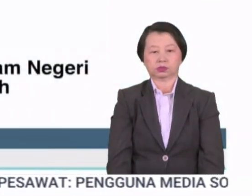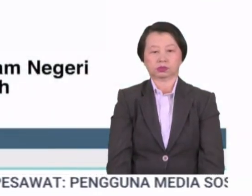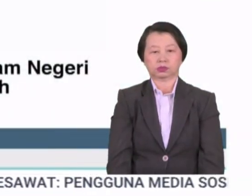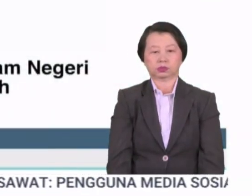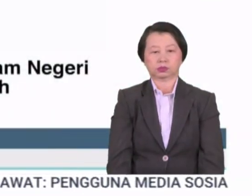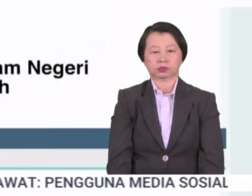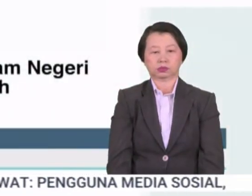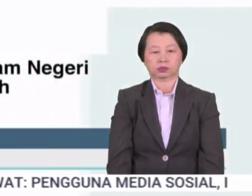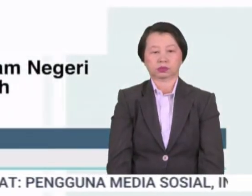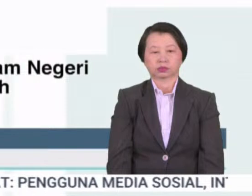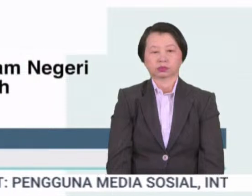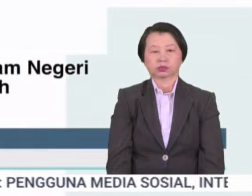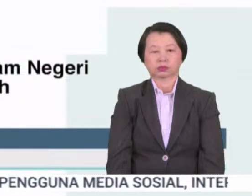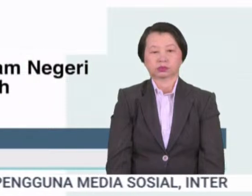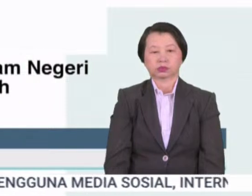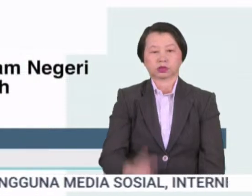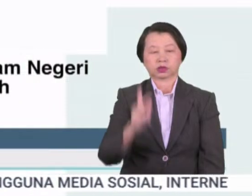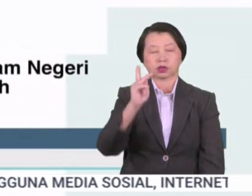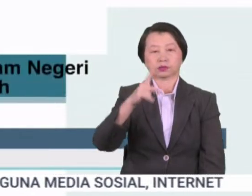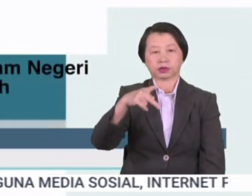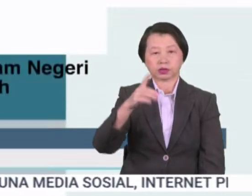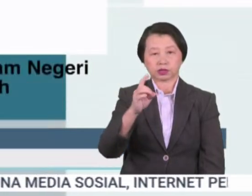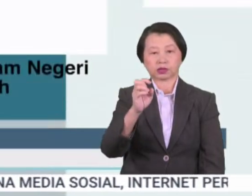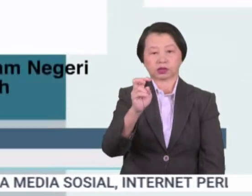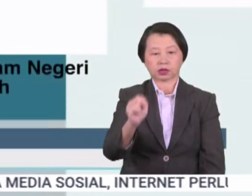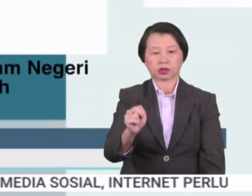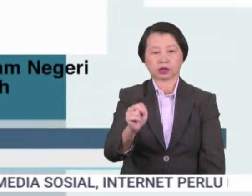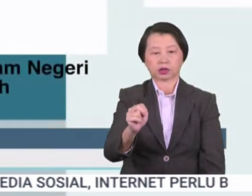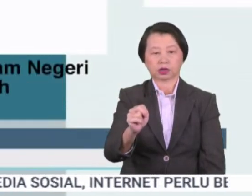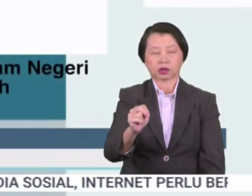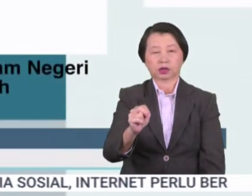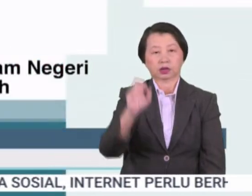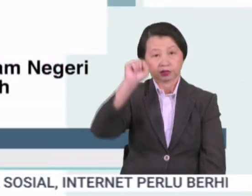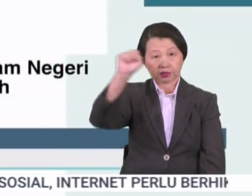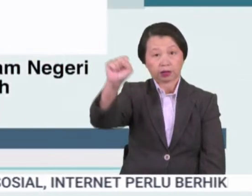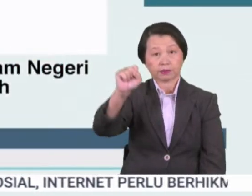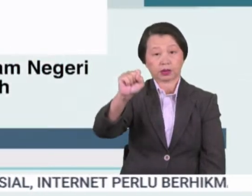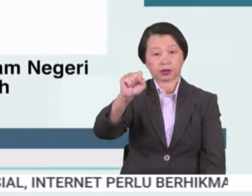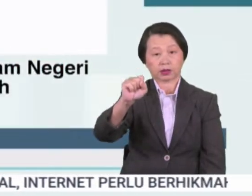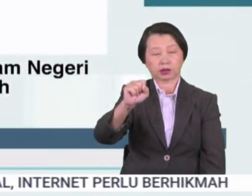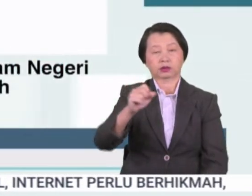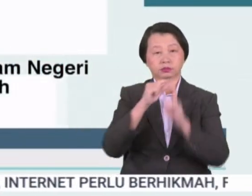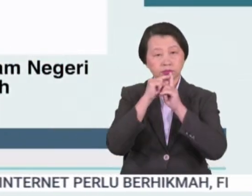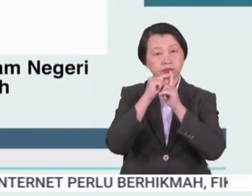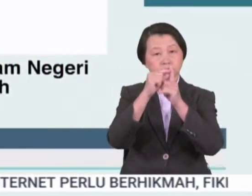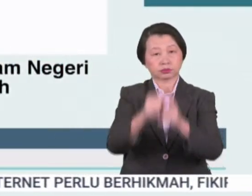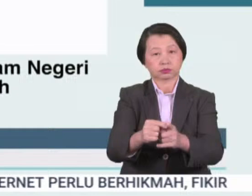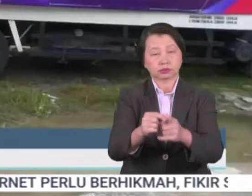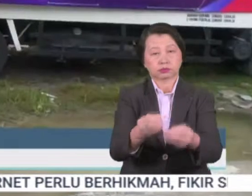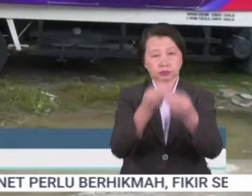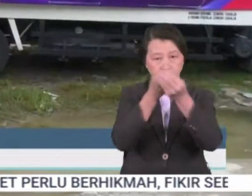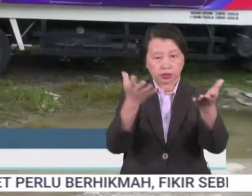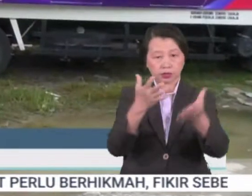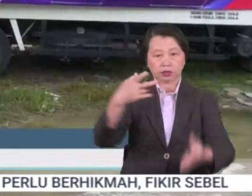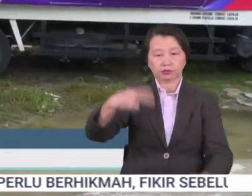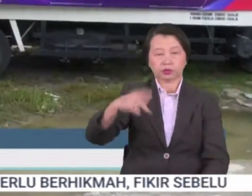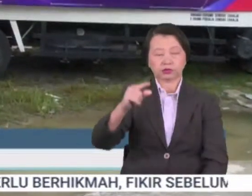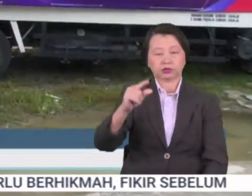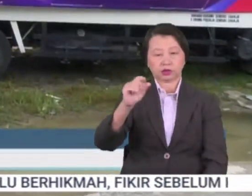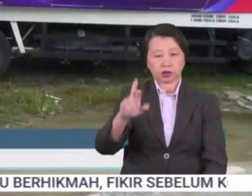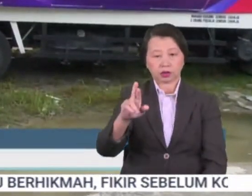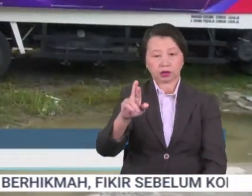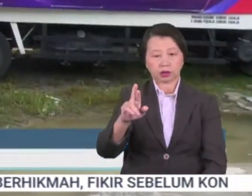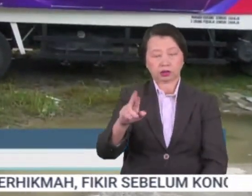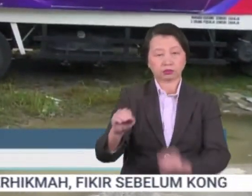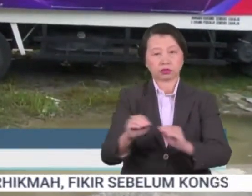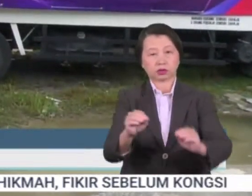tersebuteng merian perdagangan dalam negeri dan kosara hidup kpdn Sabah joji Abbas dalam satu kenyataan memberitahu pjr bergerak